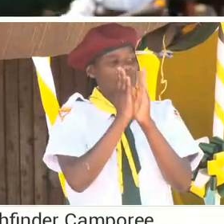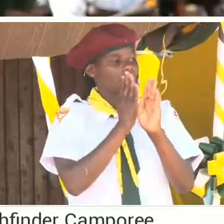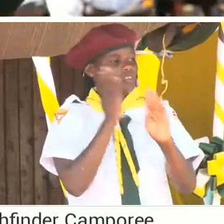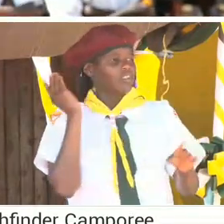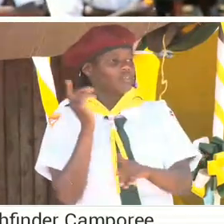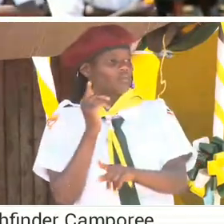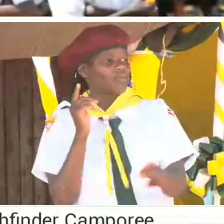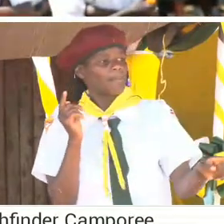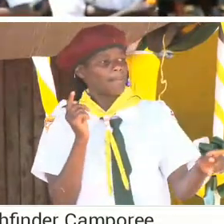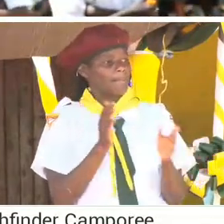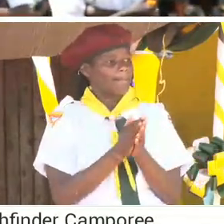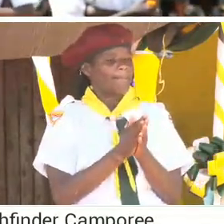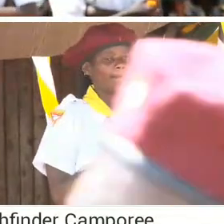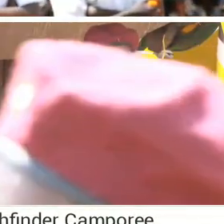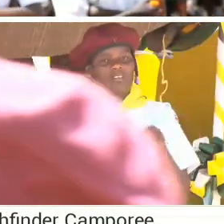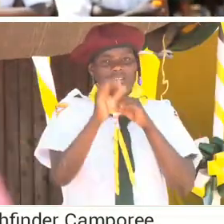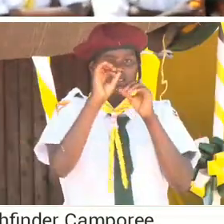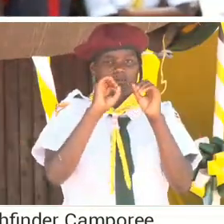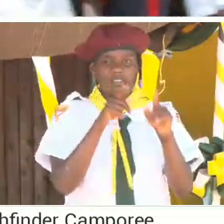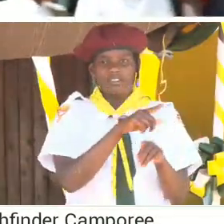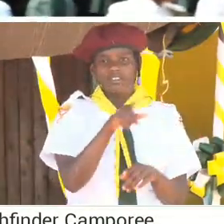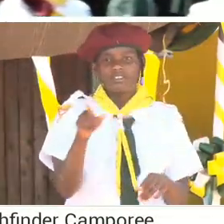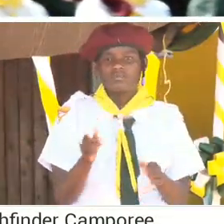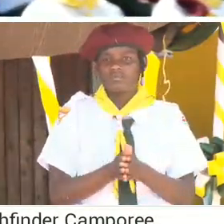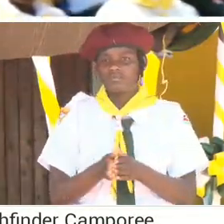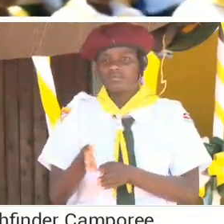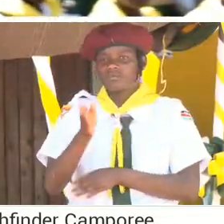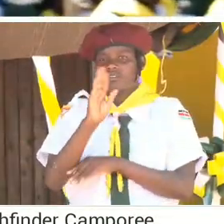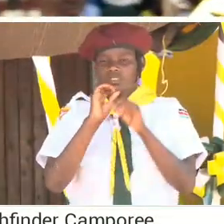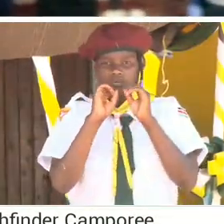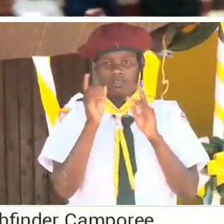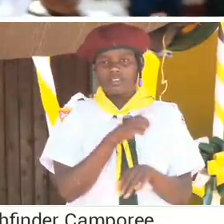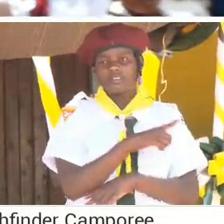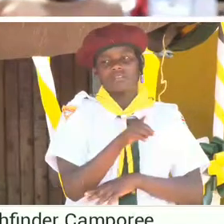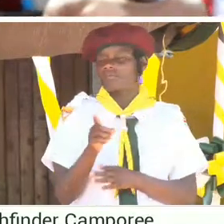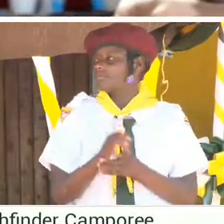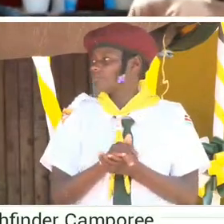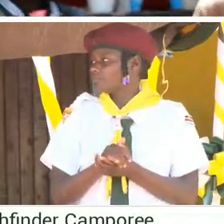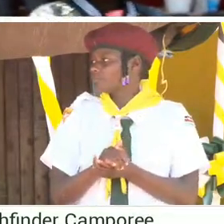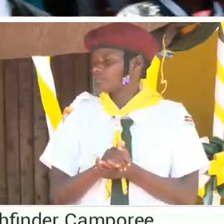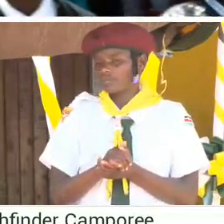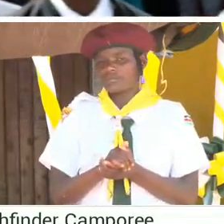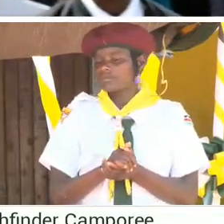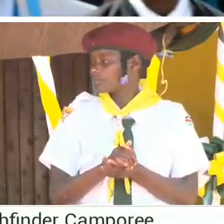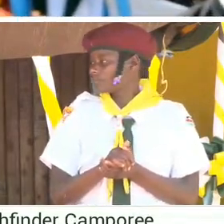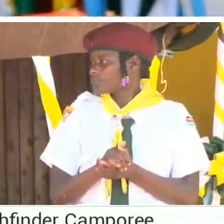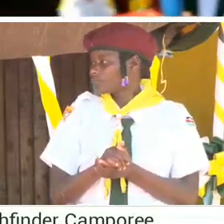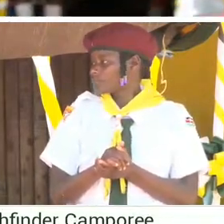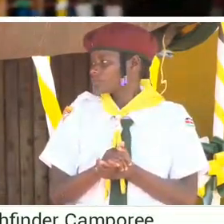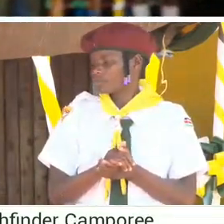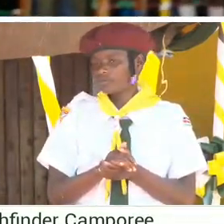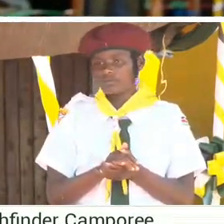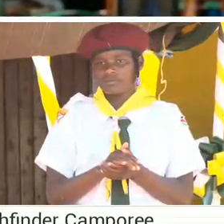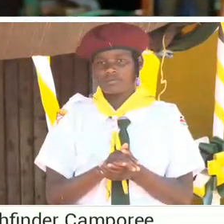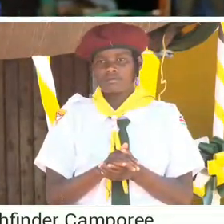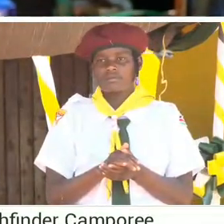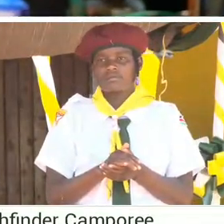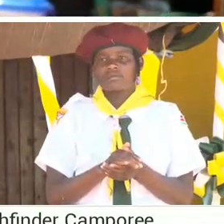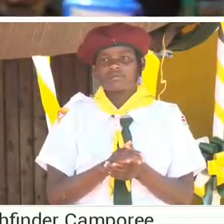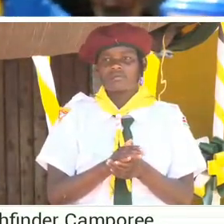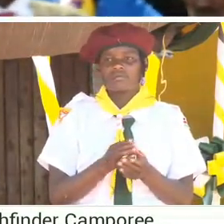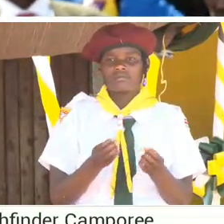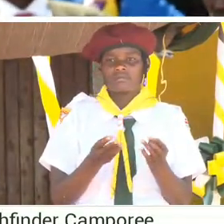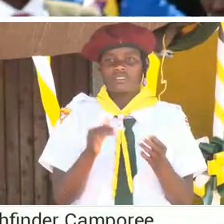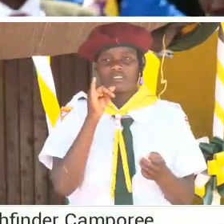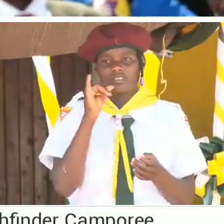Yesu. Bwana kubariki. Hiyo msaidie na mwingine ambaye yeye anatamani kuungana kundi hili la wanaobatizwa. Lakini wale ambao walishabatizwa wakae